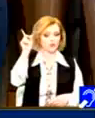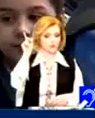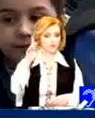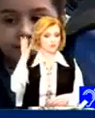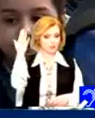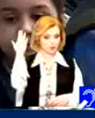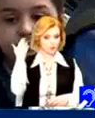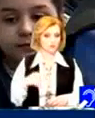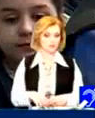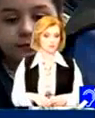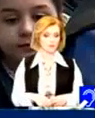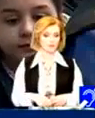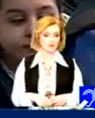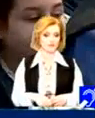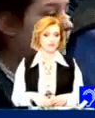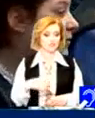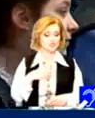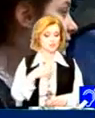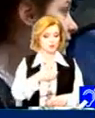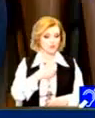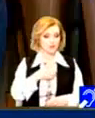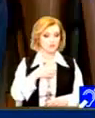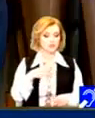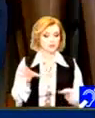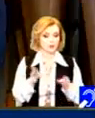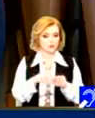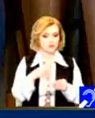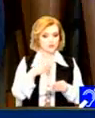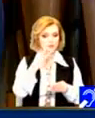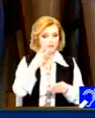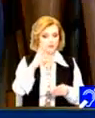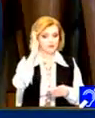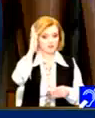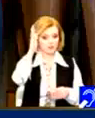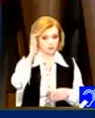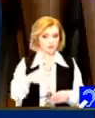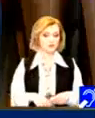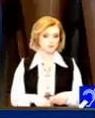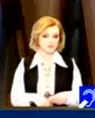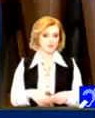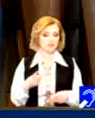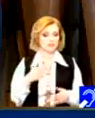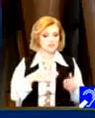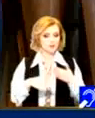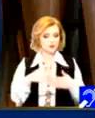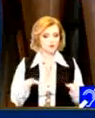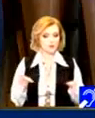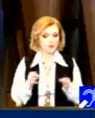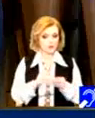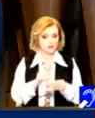ce este și mai important, să ne privim împreună către viitor. Este moment însă să ne bucurăm cu toții de faptul că